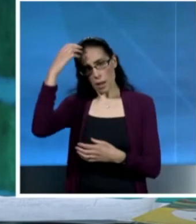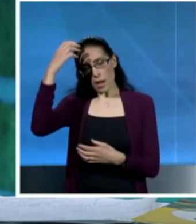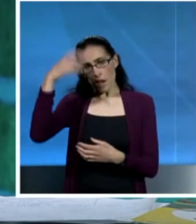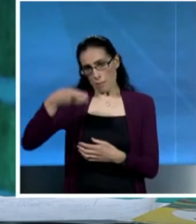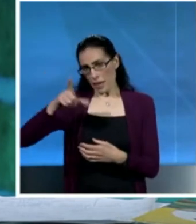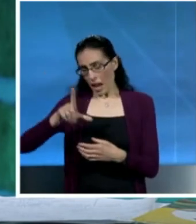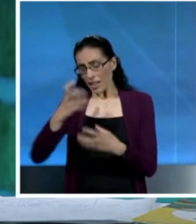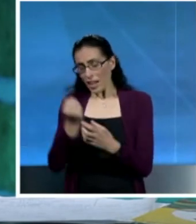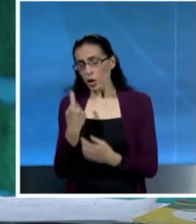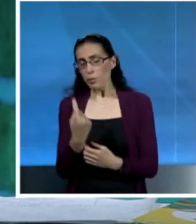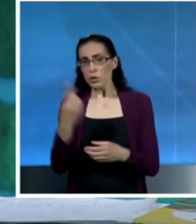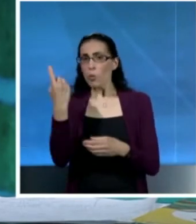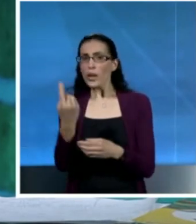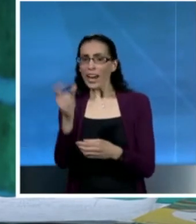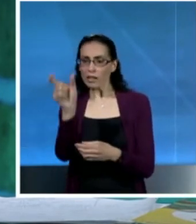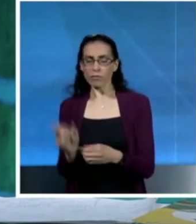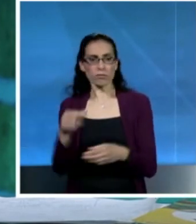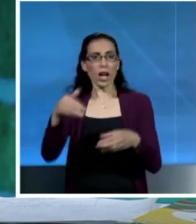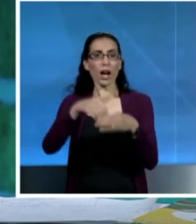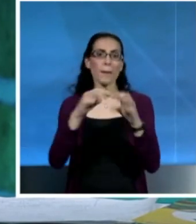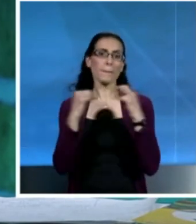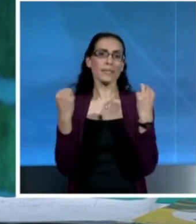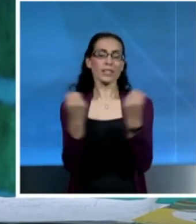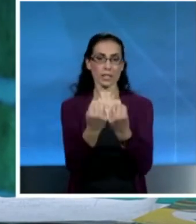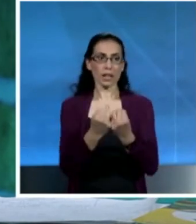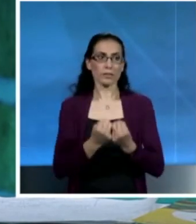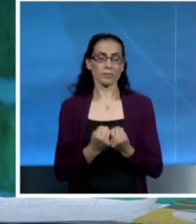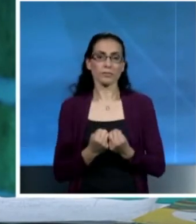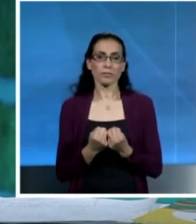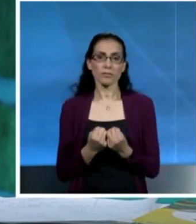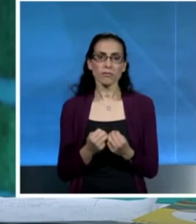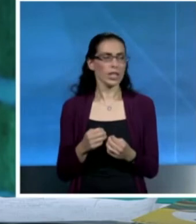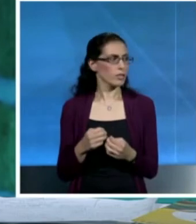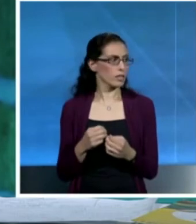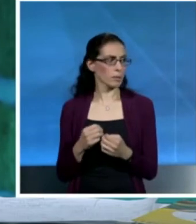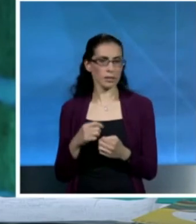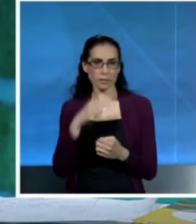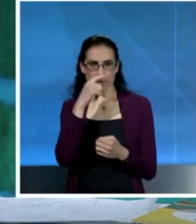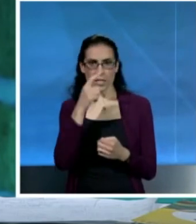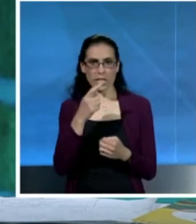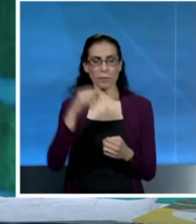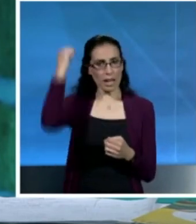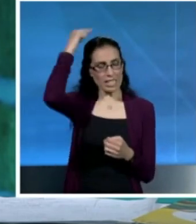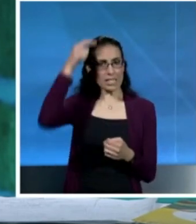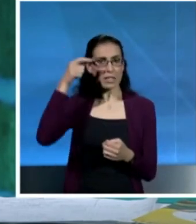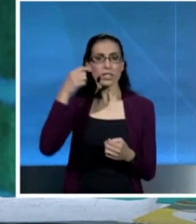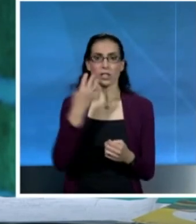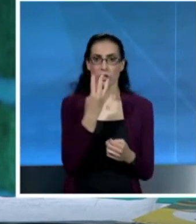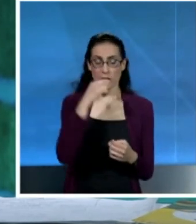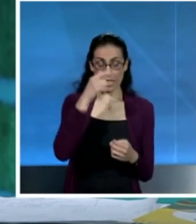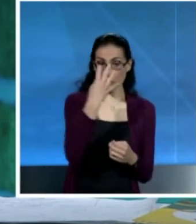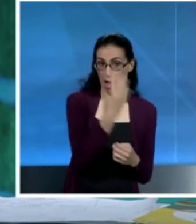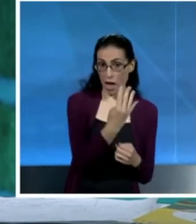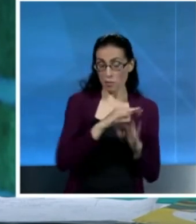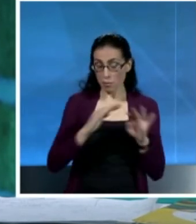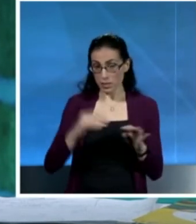taslima, konsillta 13, il-parti t-laburista jie prezentta bis erba kandidati. Għu s-anġiljan ti prezentta u erba bis s-kord.